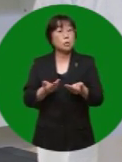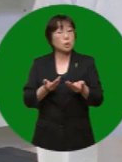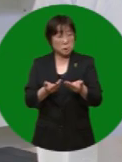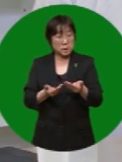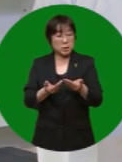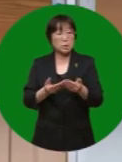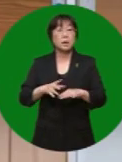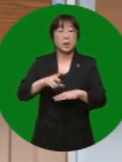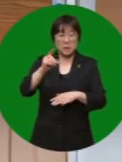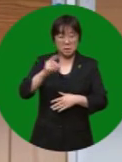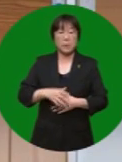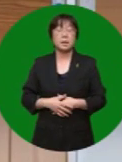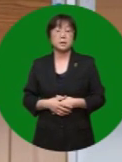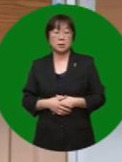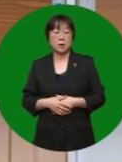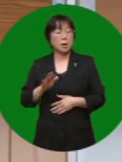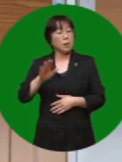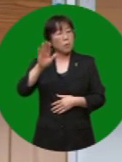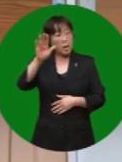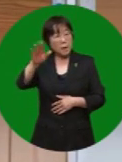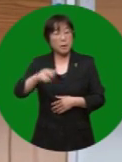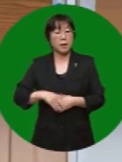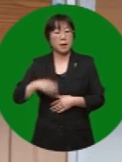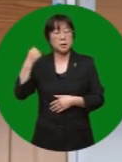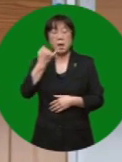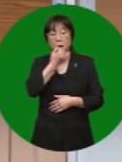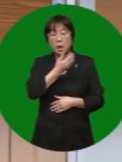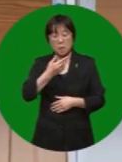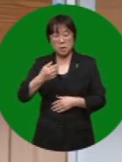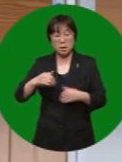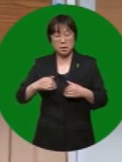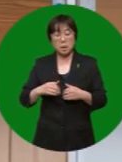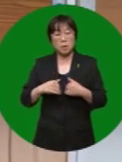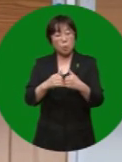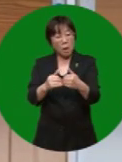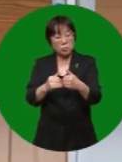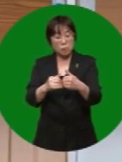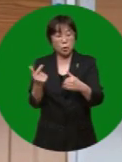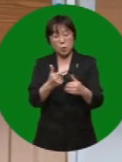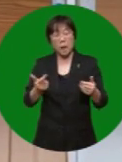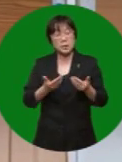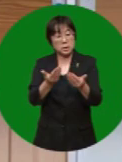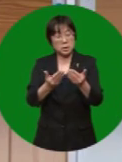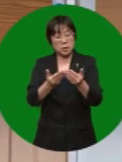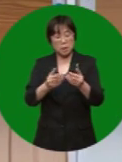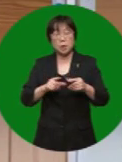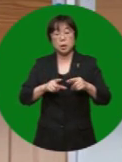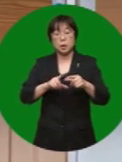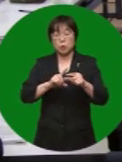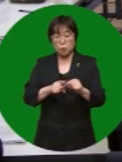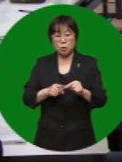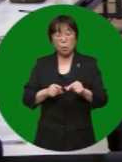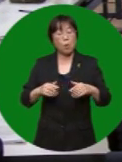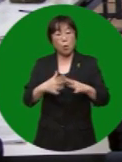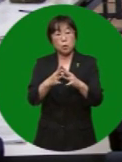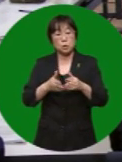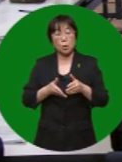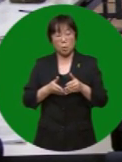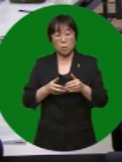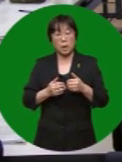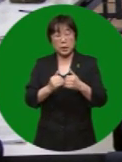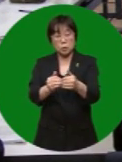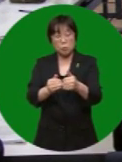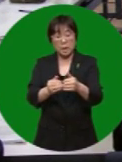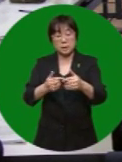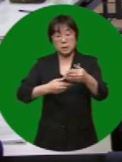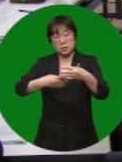は元よりでありますが、これからの南海トラフ巨大地震あるいは中央構造線活断層型地震、これらを迎え